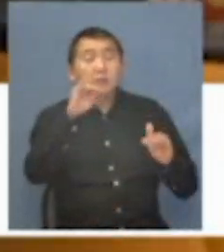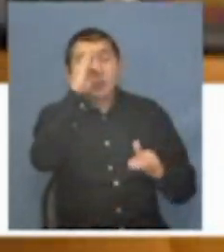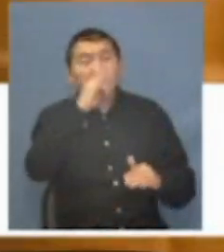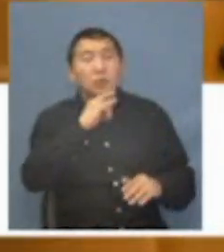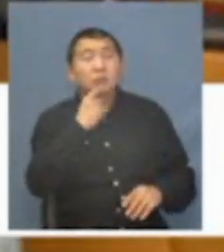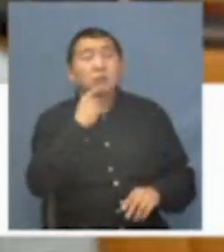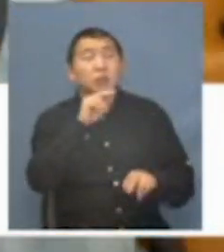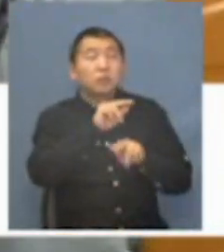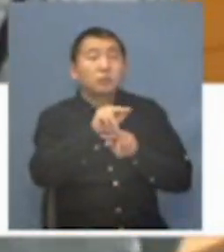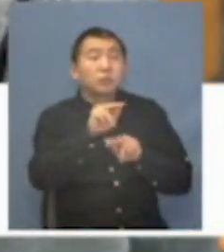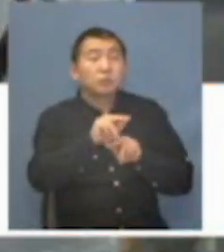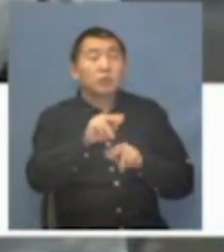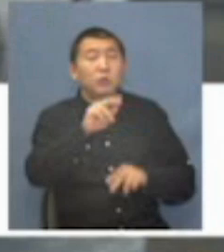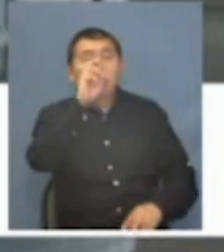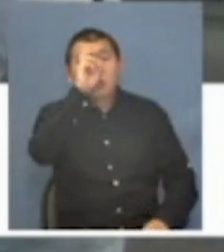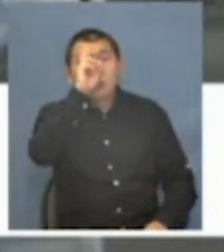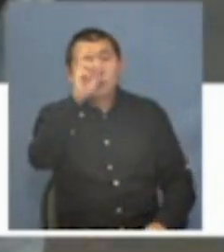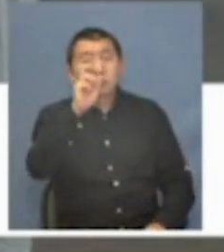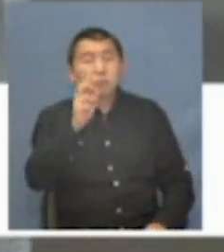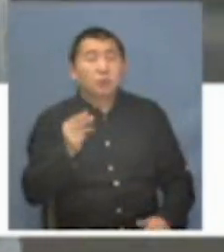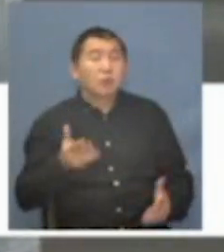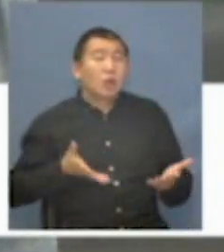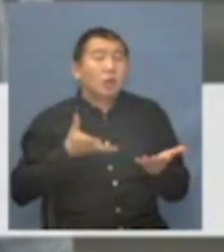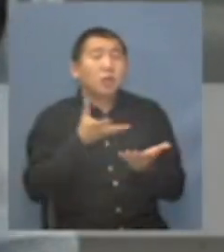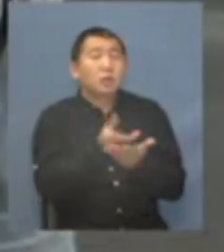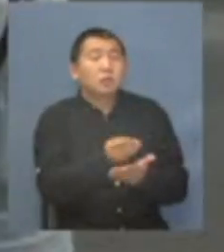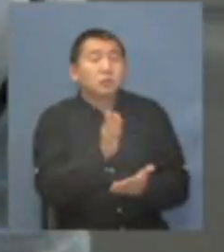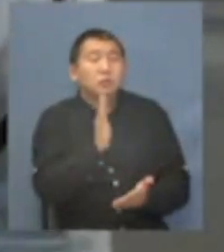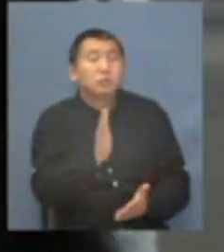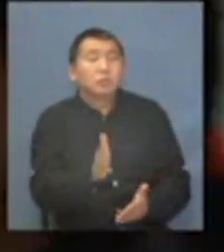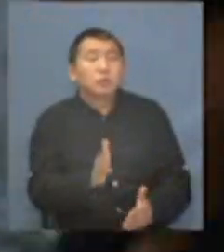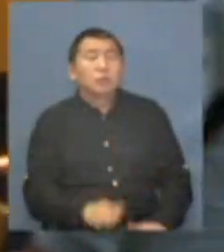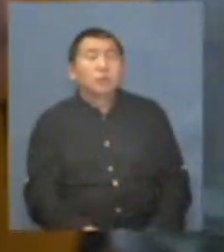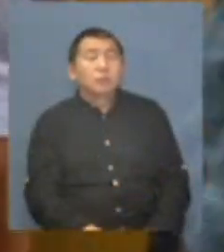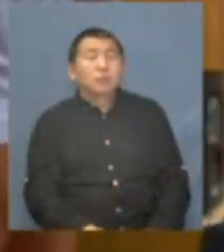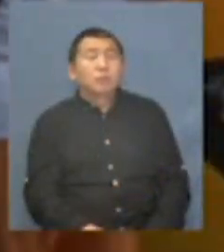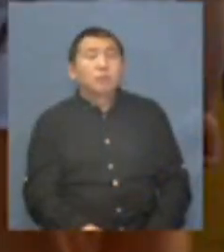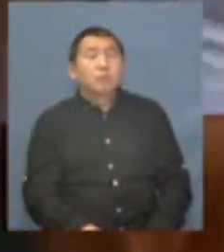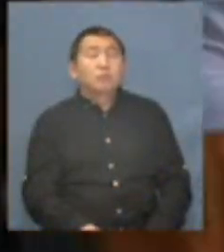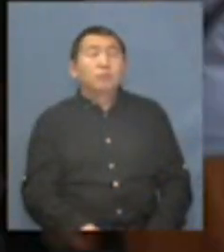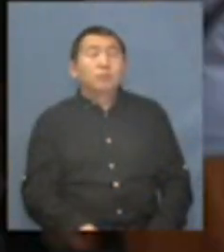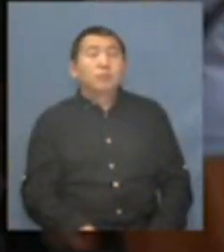жанұяларға мемлекеттен қаржы төленеді. Нұртас Қайралдаев, Мадияр Қабидеш, Алтай ақпарат.